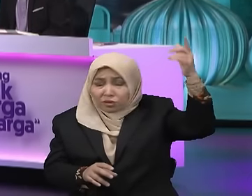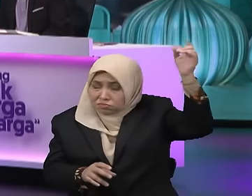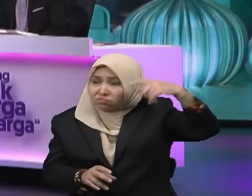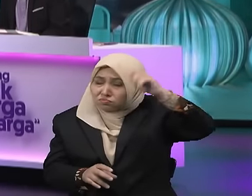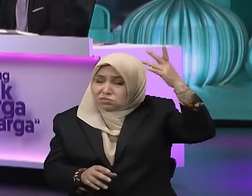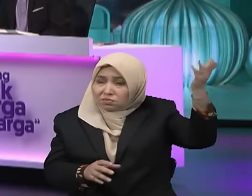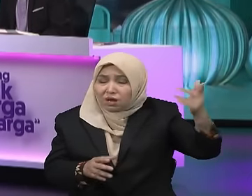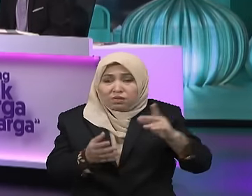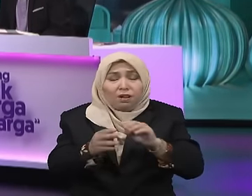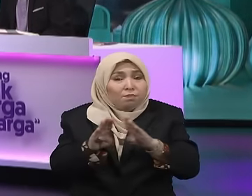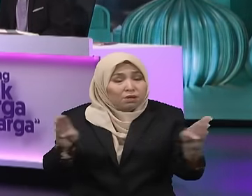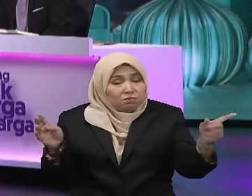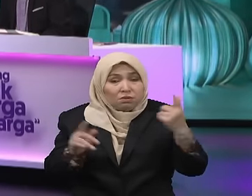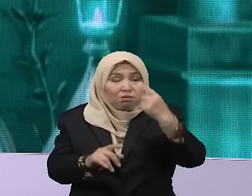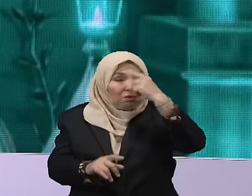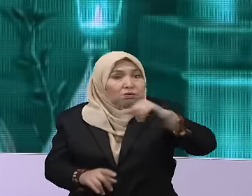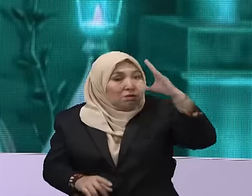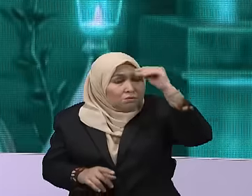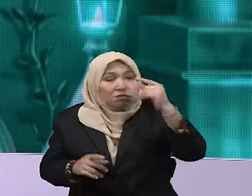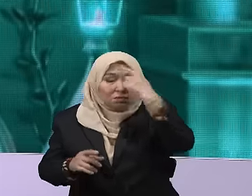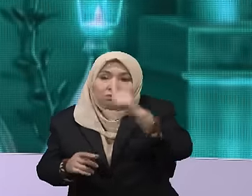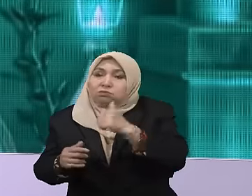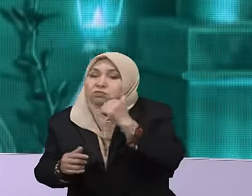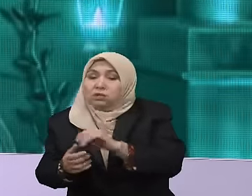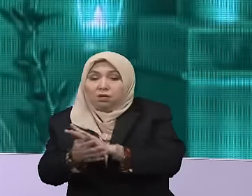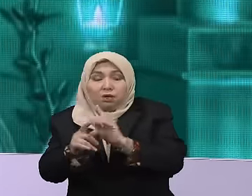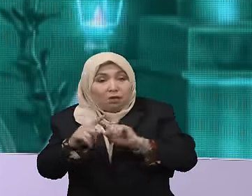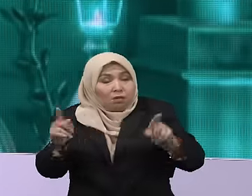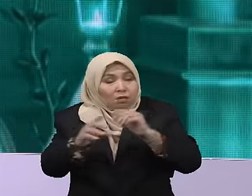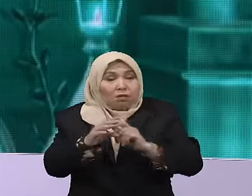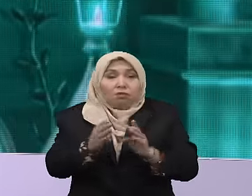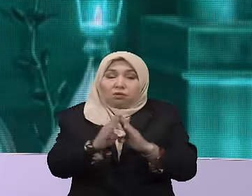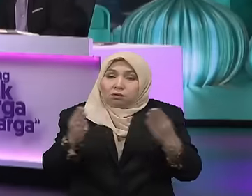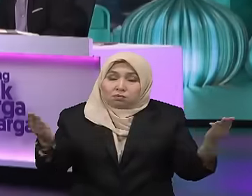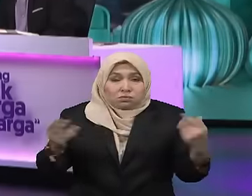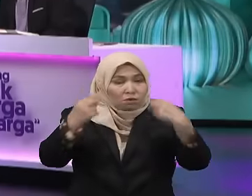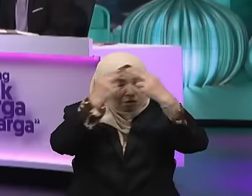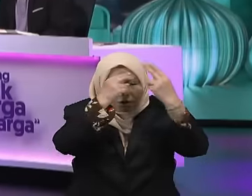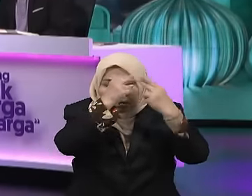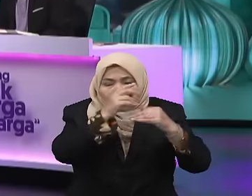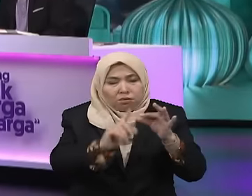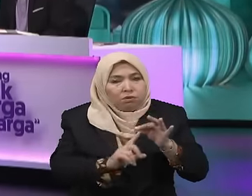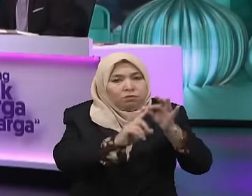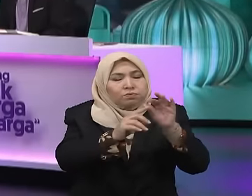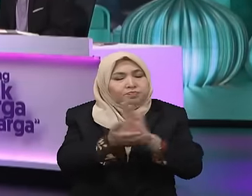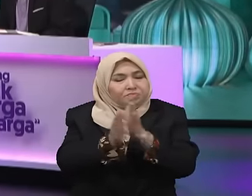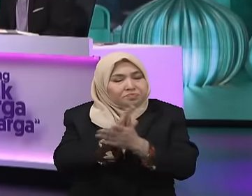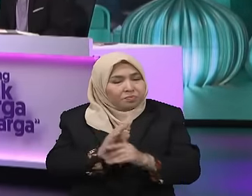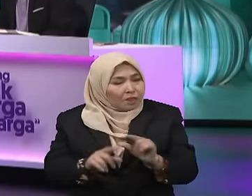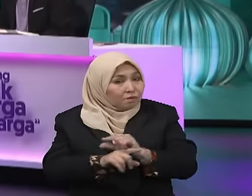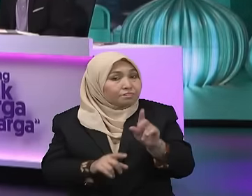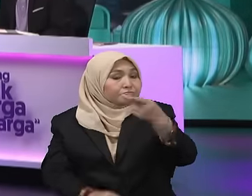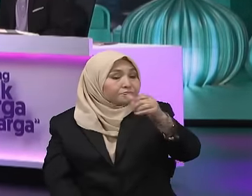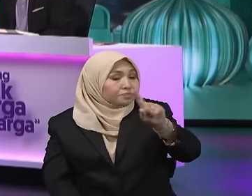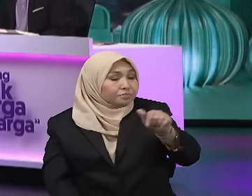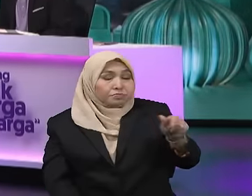bahasa Melayu ni tak ada ini untuk lelaki, ini untuk perempuan saatnya. Tetapi dalam bahasa Arab dia amat spesifik. Tapi masih lagi digunakan hadha